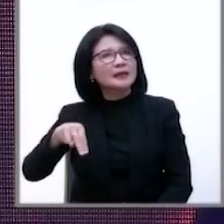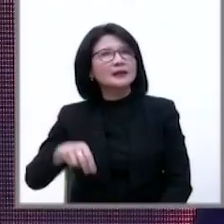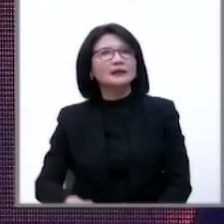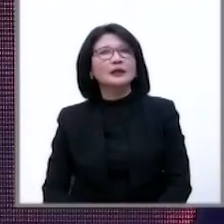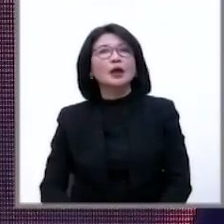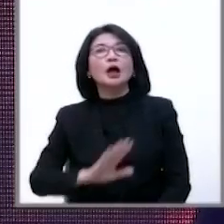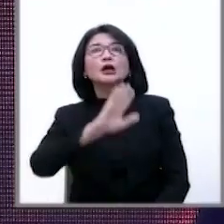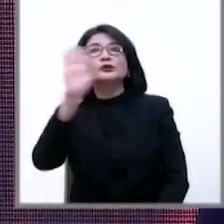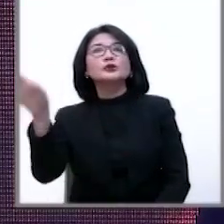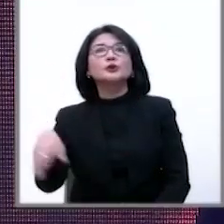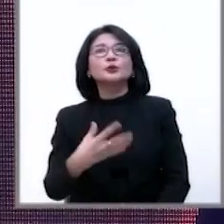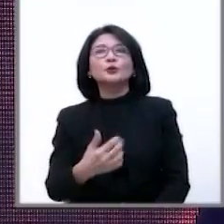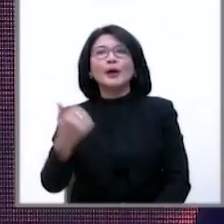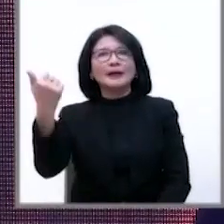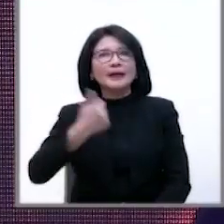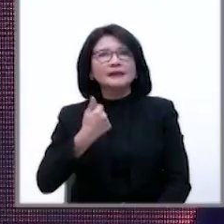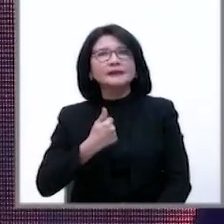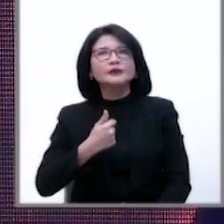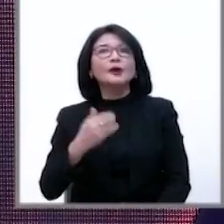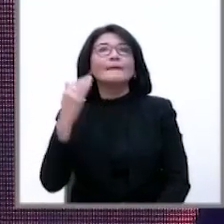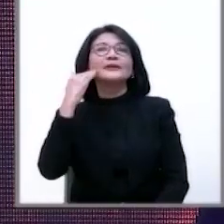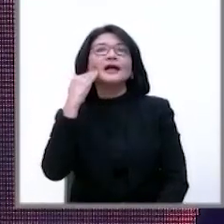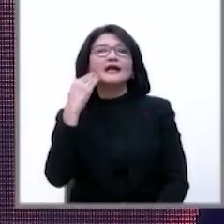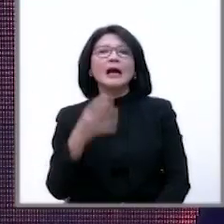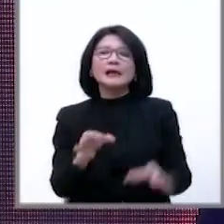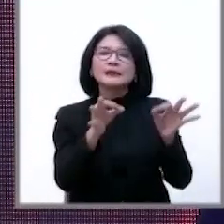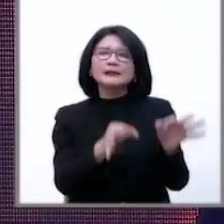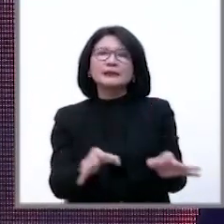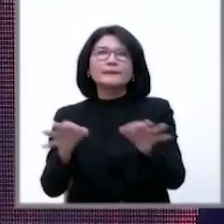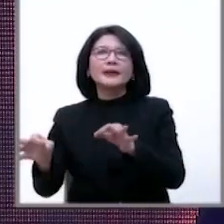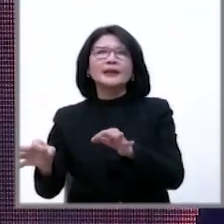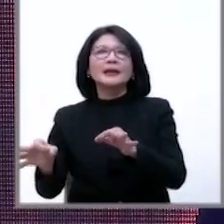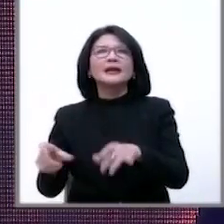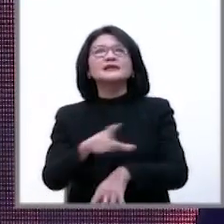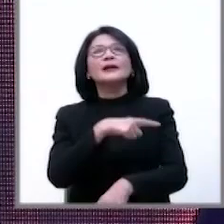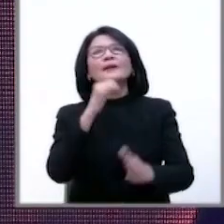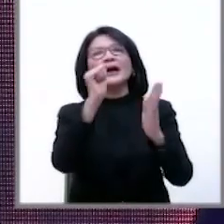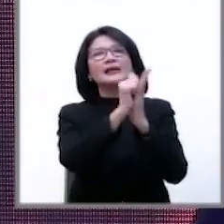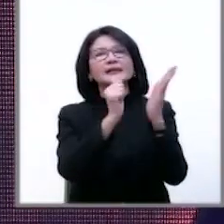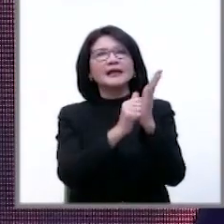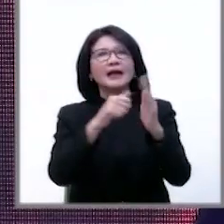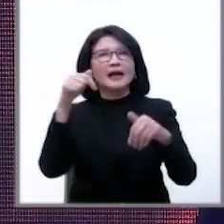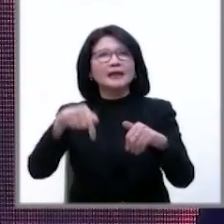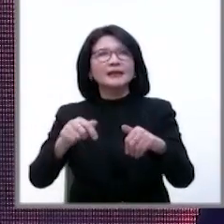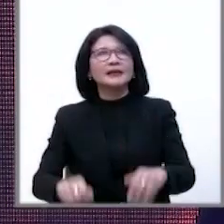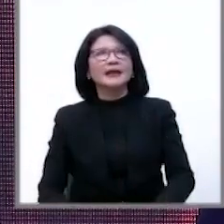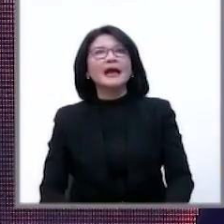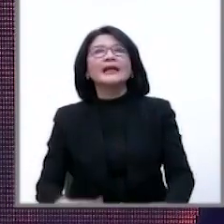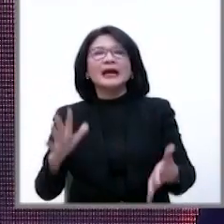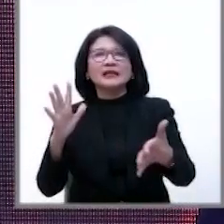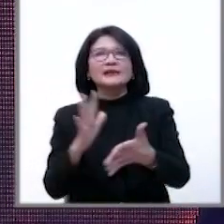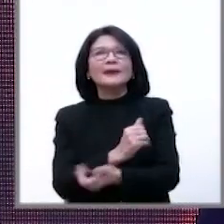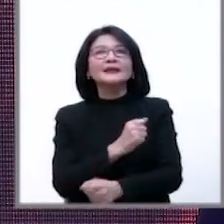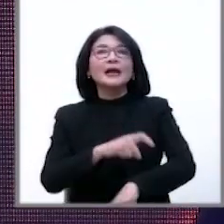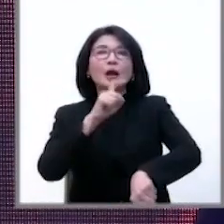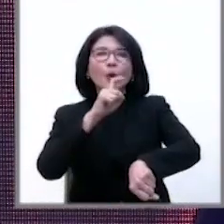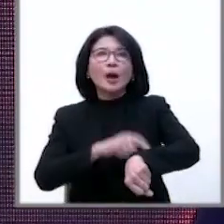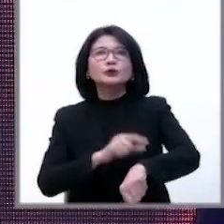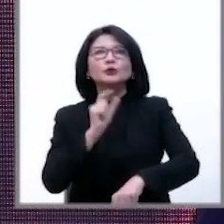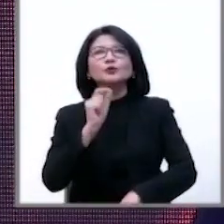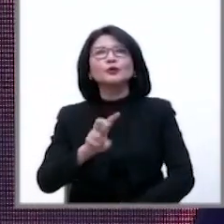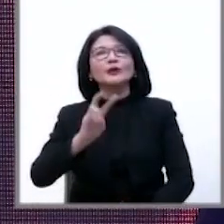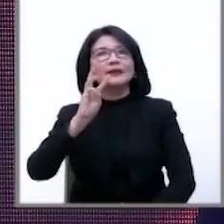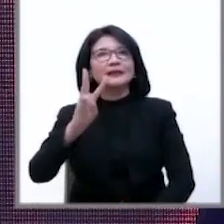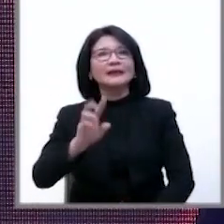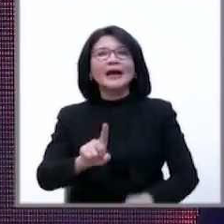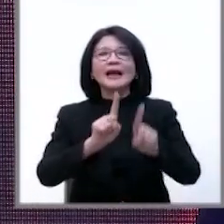masing-masingikikatkan hadirin untuk menjaga ketertiban selama acara debat ini berlangsung kita berikan kesempatan waktu kepada ketiga